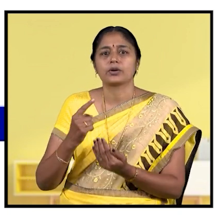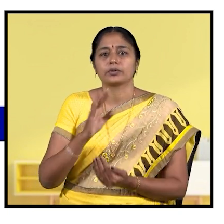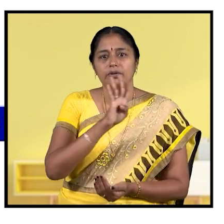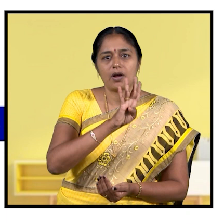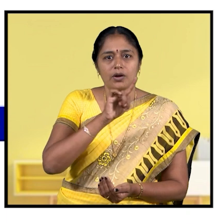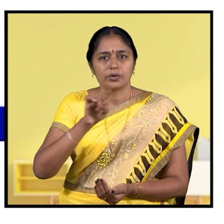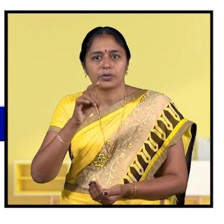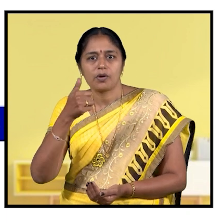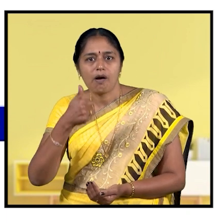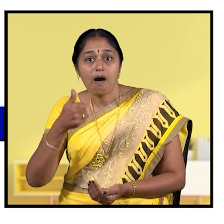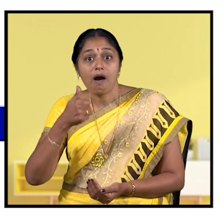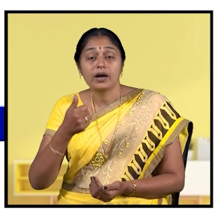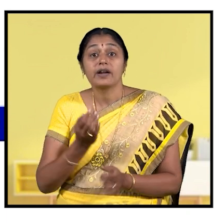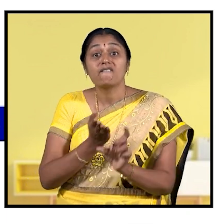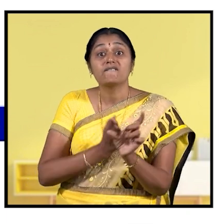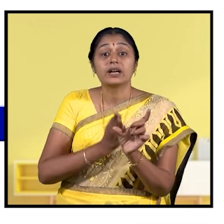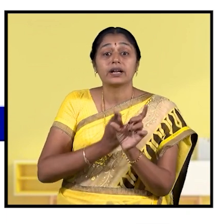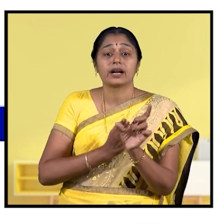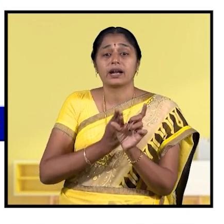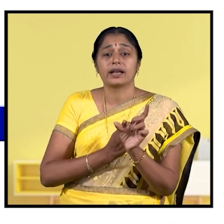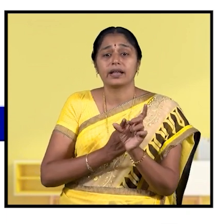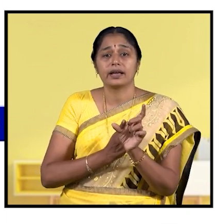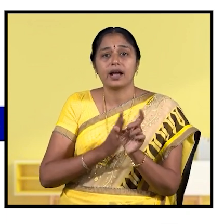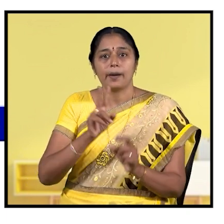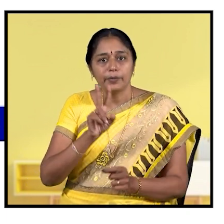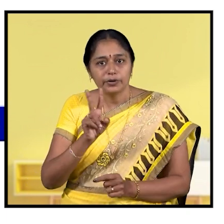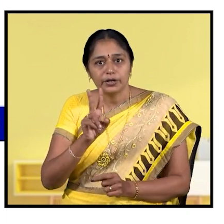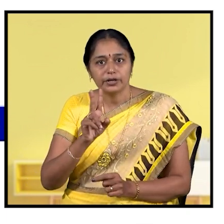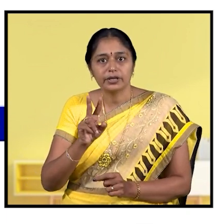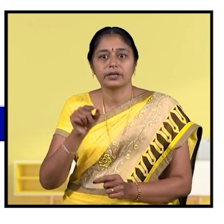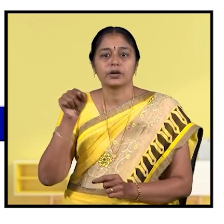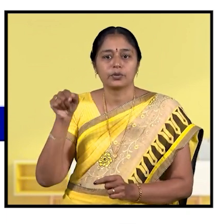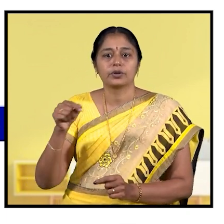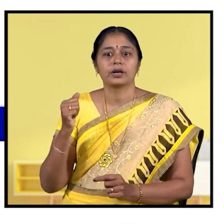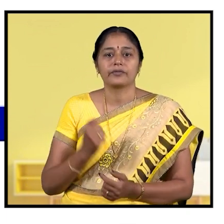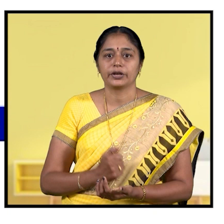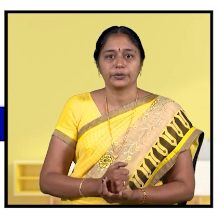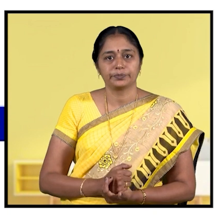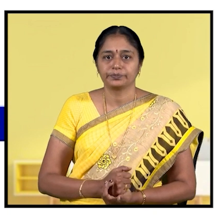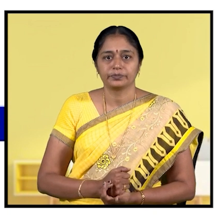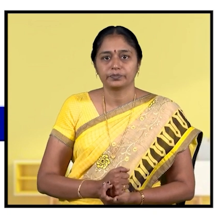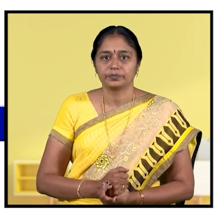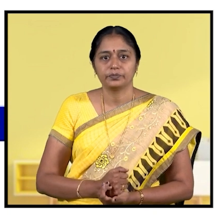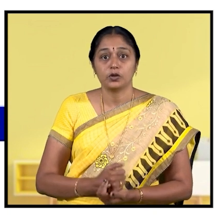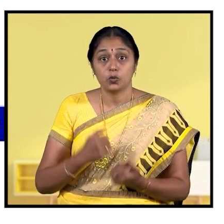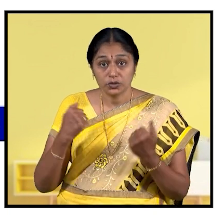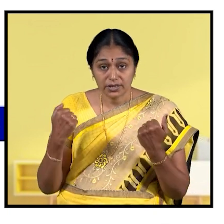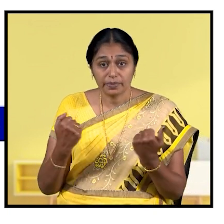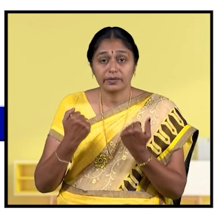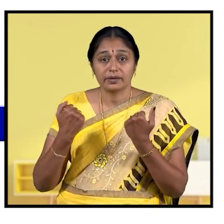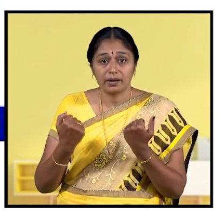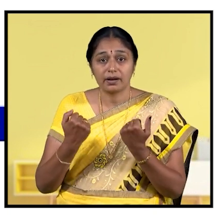அப்படிங்கிற 2வது கூடுதல் தடுப்பூசி ஓட்டத்தை நம்ம வந்து அளிக்க வேண்டியிருக்கு. 10 வருடம் கழித்து அந்த குழந்தைக்கு 10 வயசானதும் டிடி மற்றும் டிஏபி அப்படிங்கிற 1வது